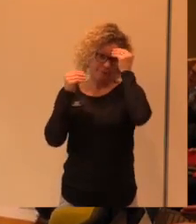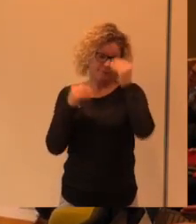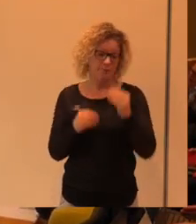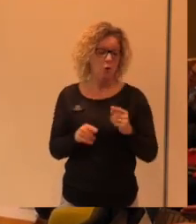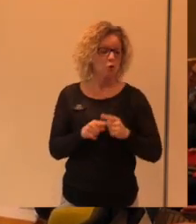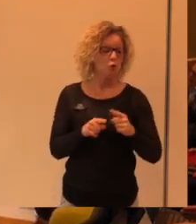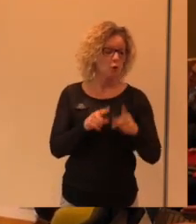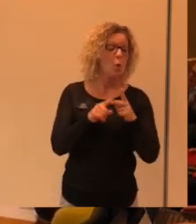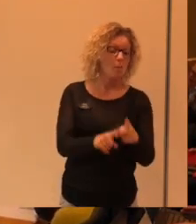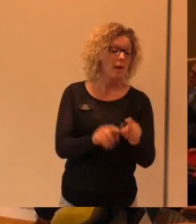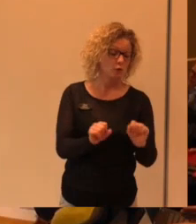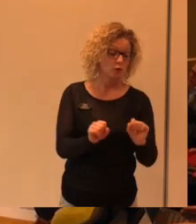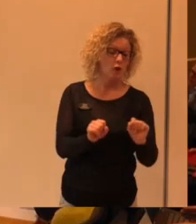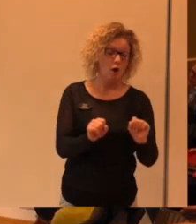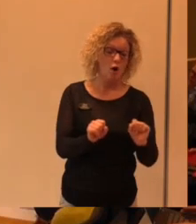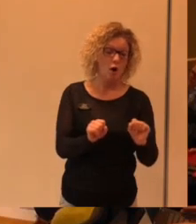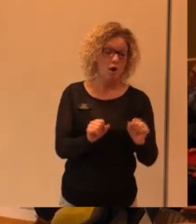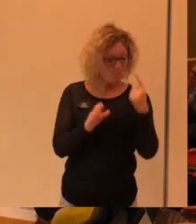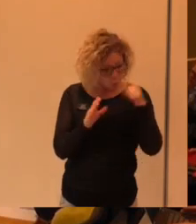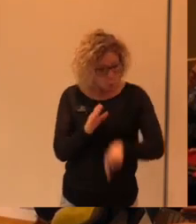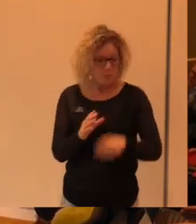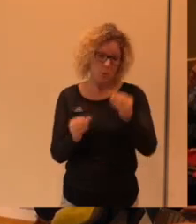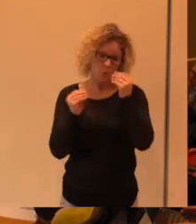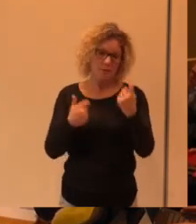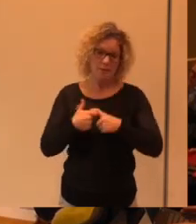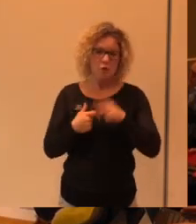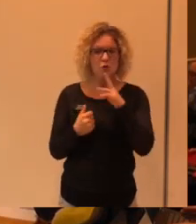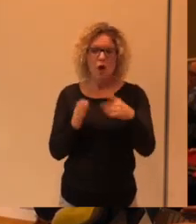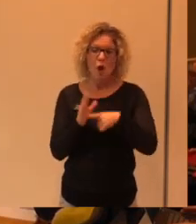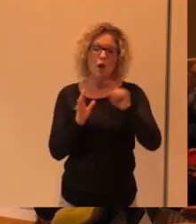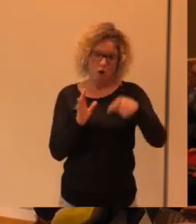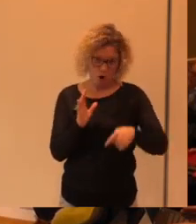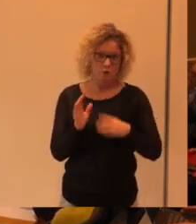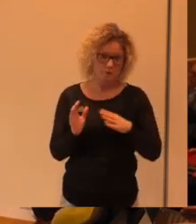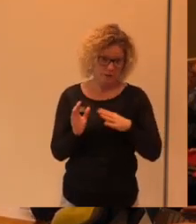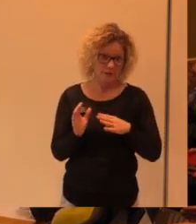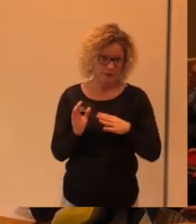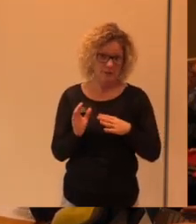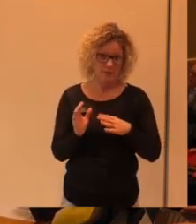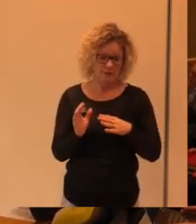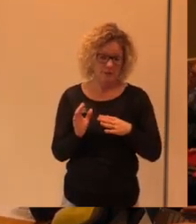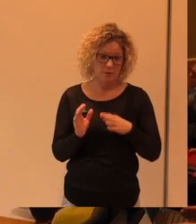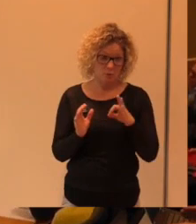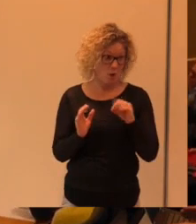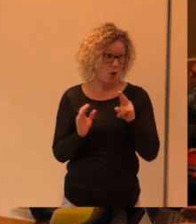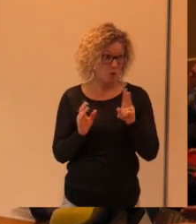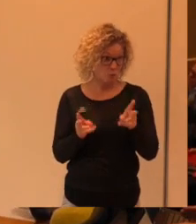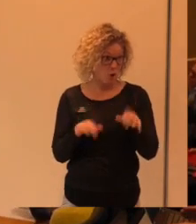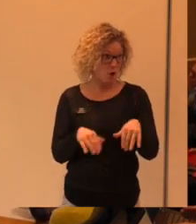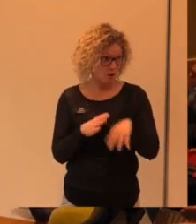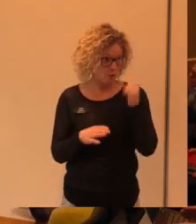kommer snart igen ha en fördjupad utbildning kring de här nya lagkraven som Hans också tog upp